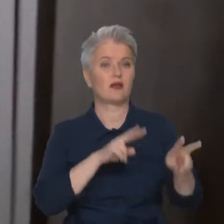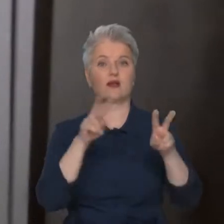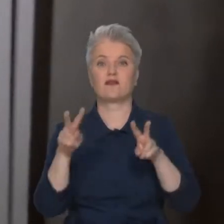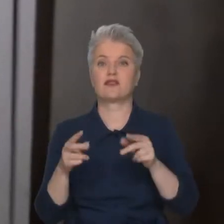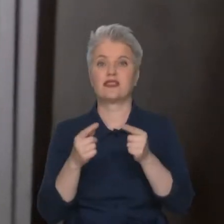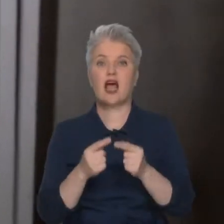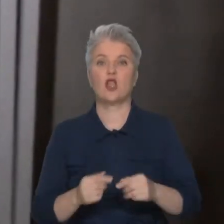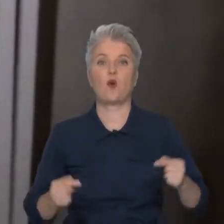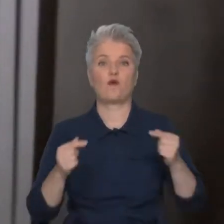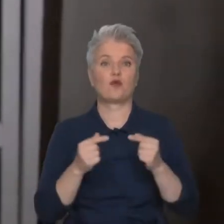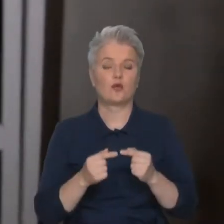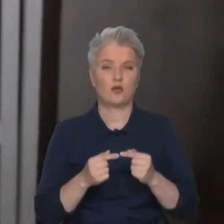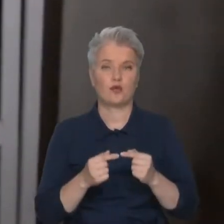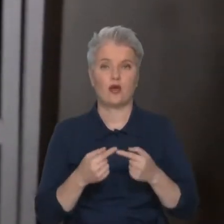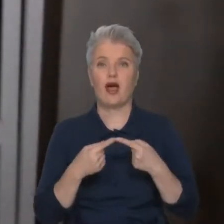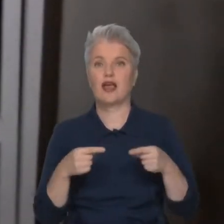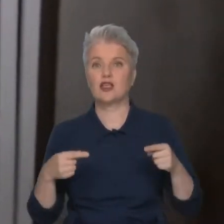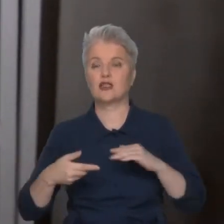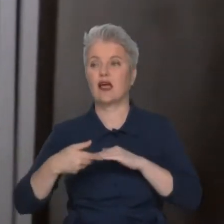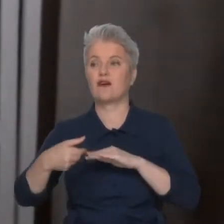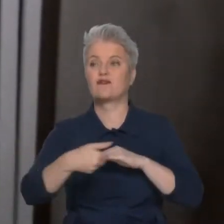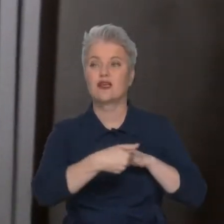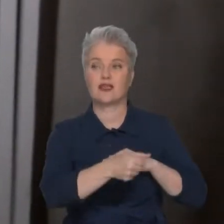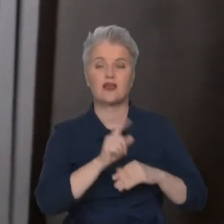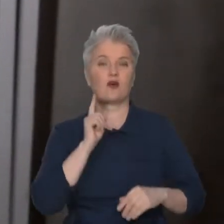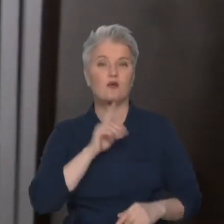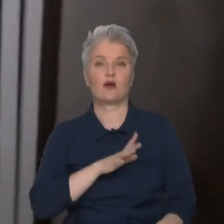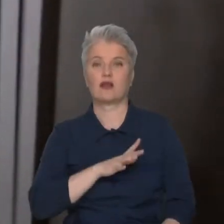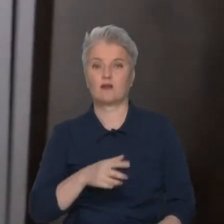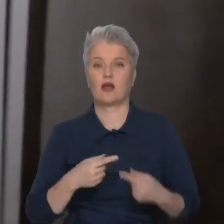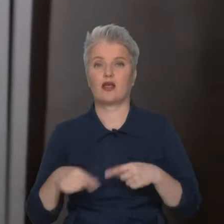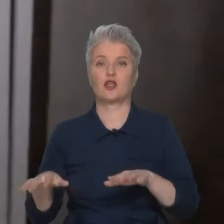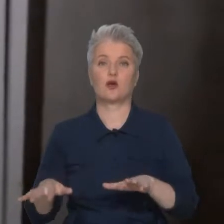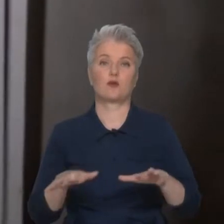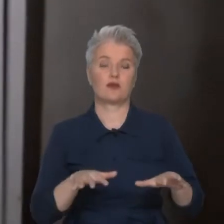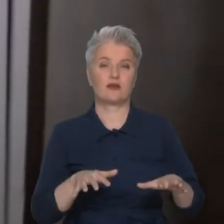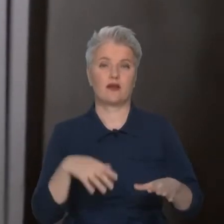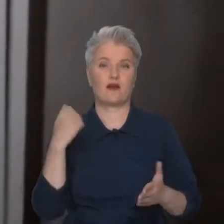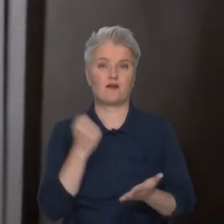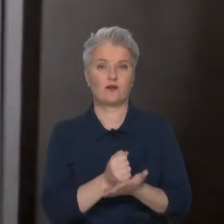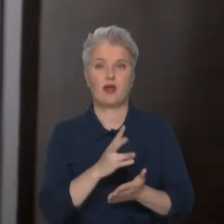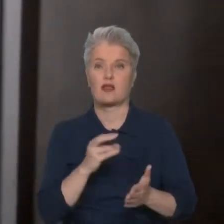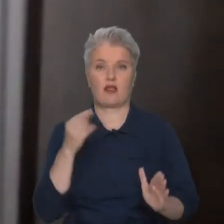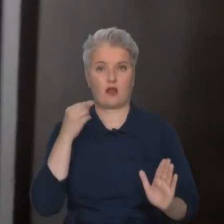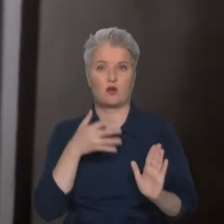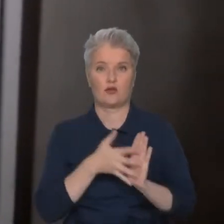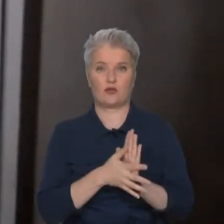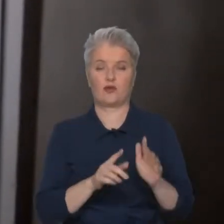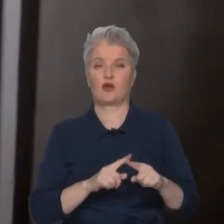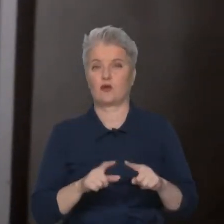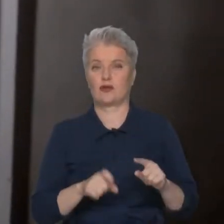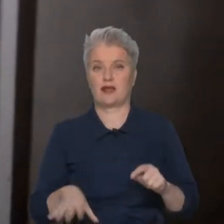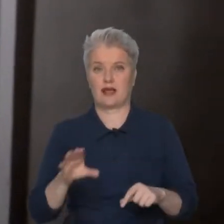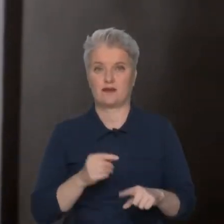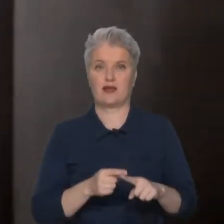але судячи з того, що інших викликів поки не отримали, інших місць влучання не досліджують, скоріш за все,